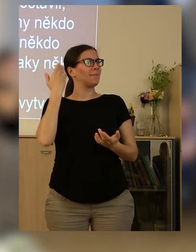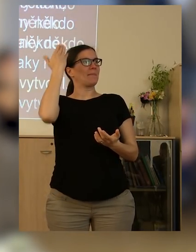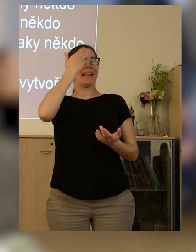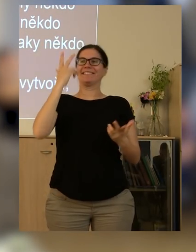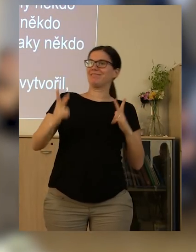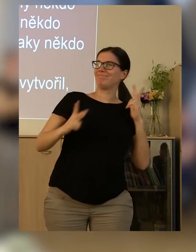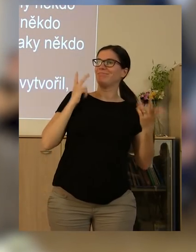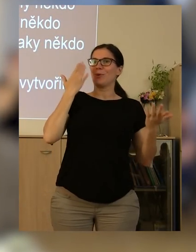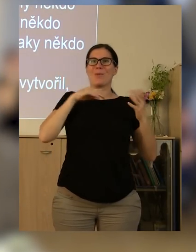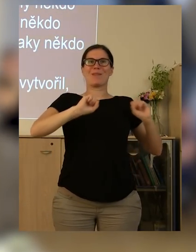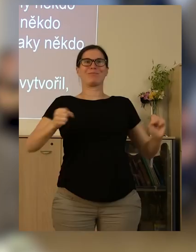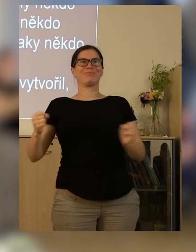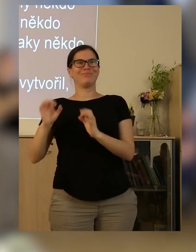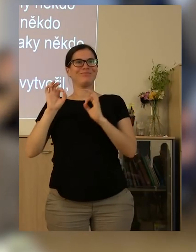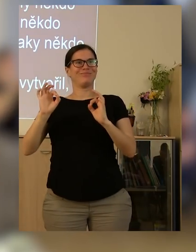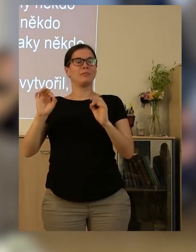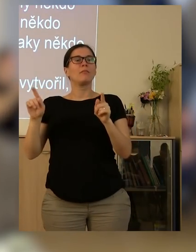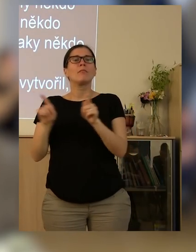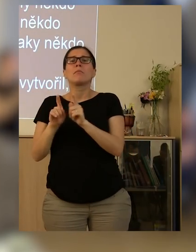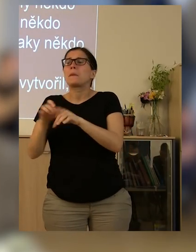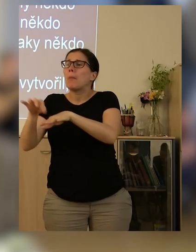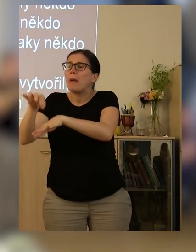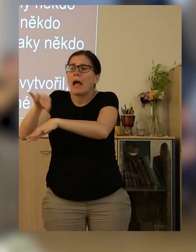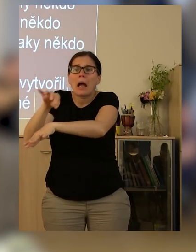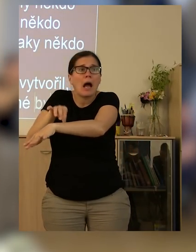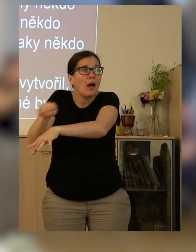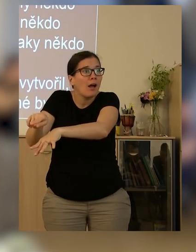může myslet blecha, která skáče